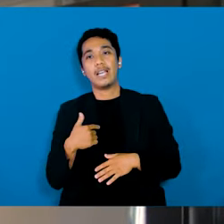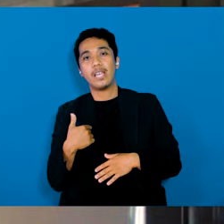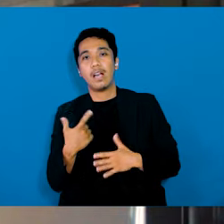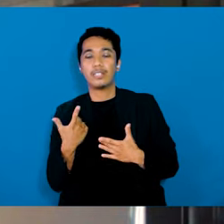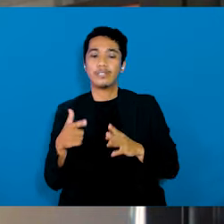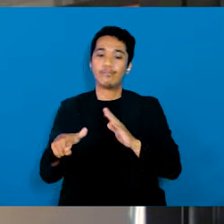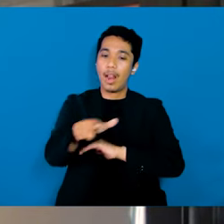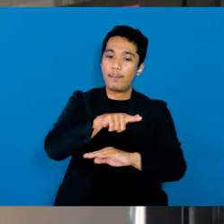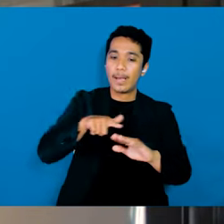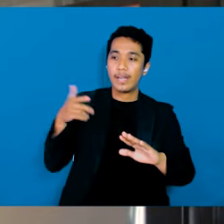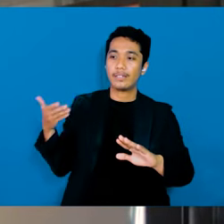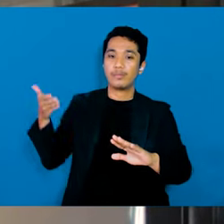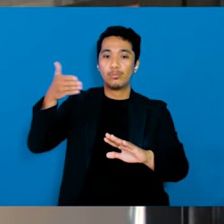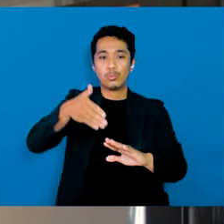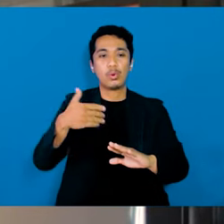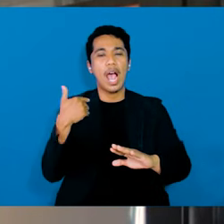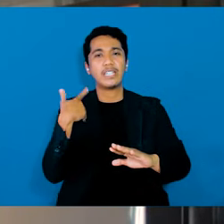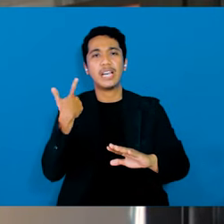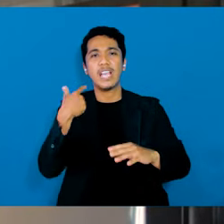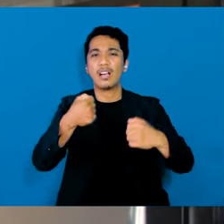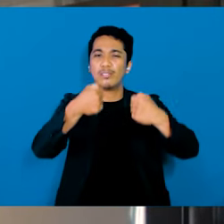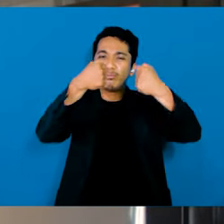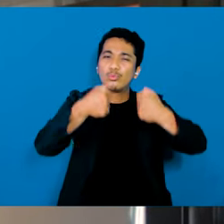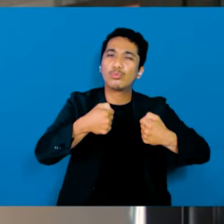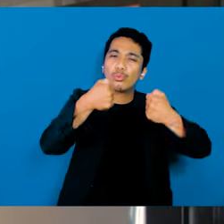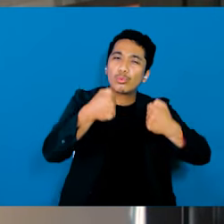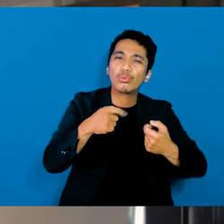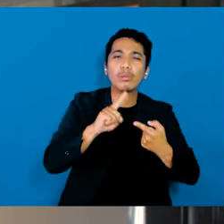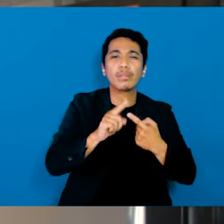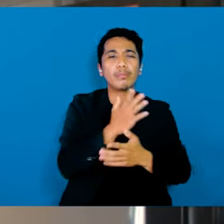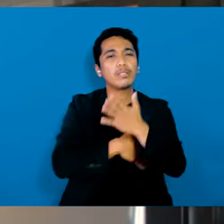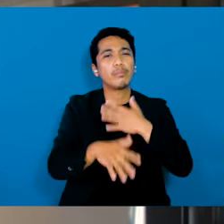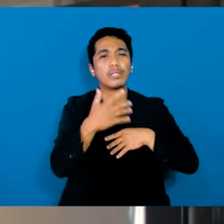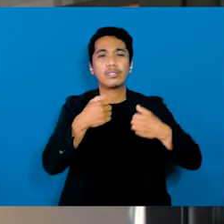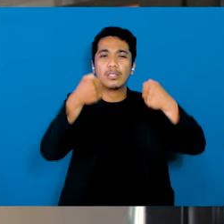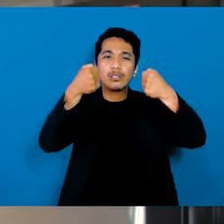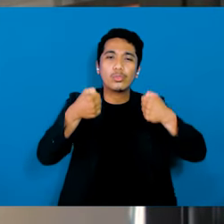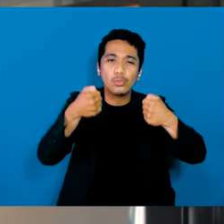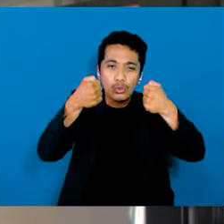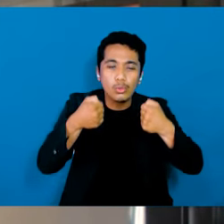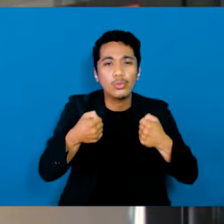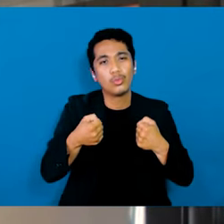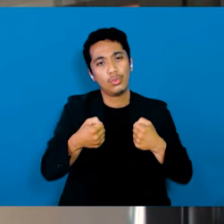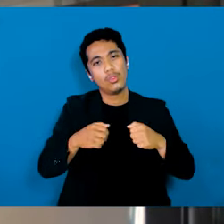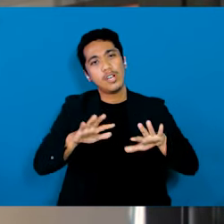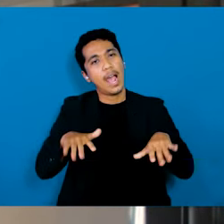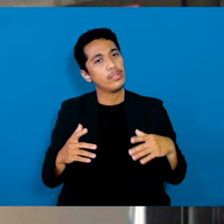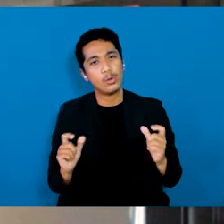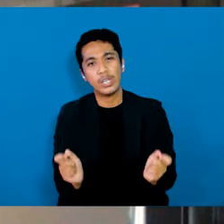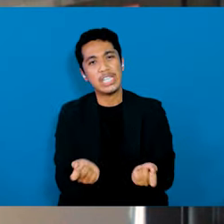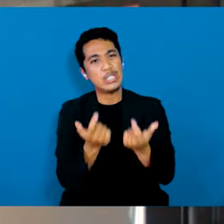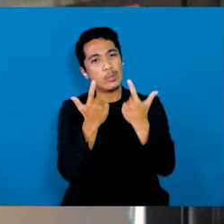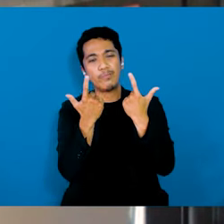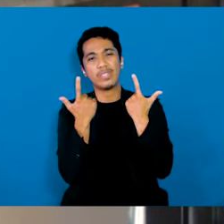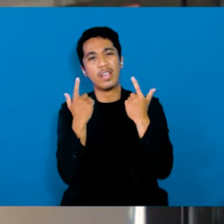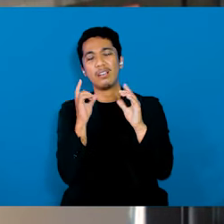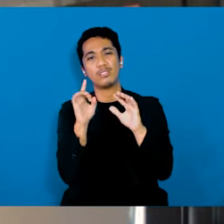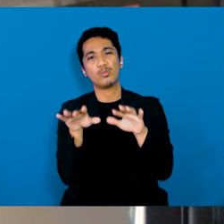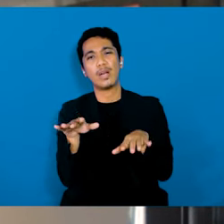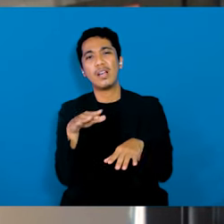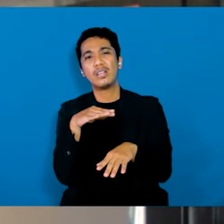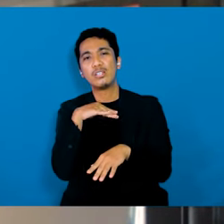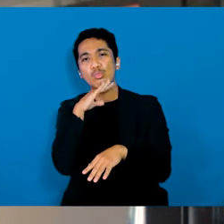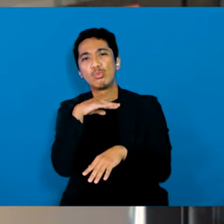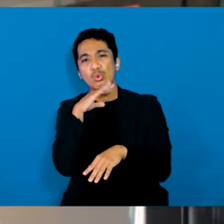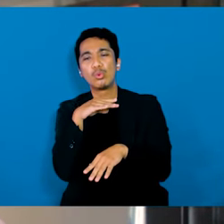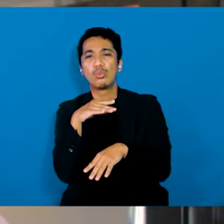di lapangan ada yang dikurung, ada yang apa namanya hidupnya ya hanya